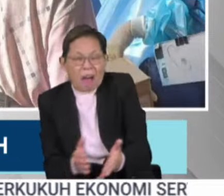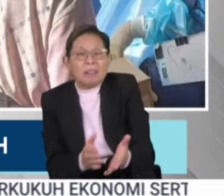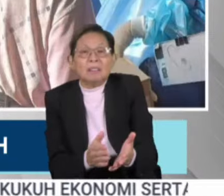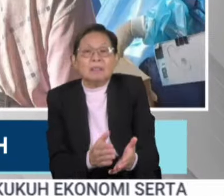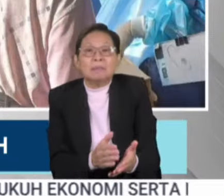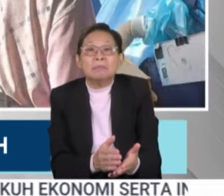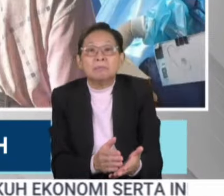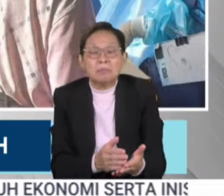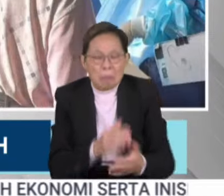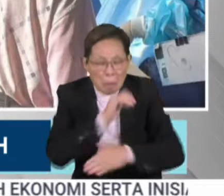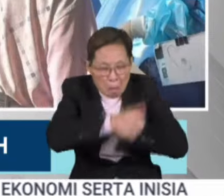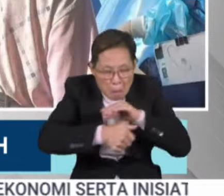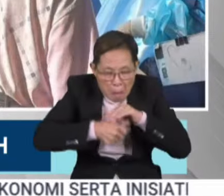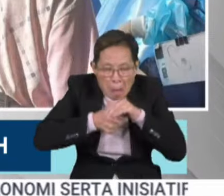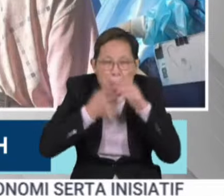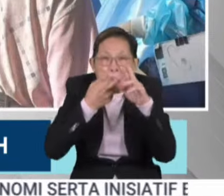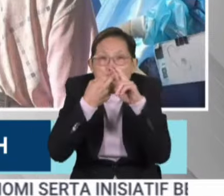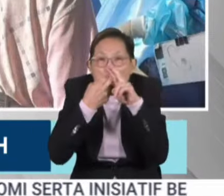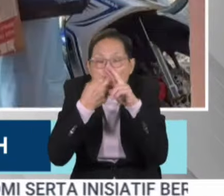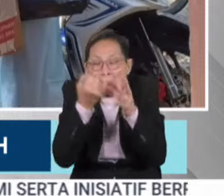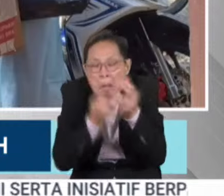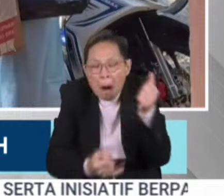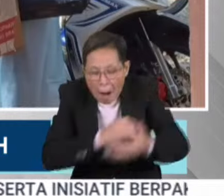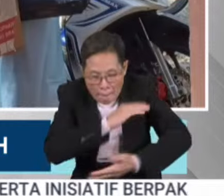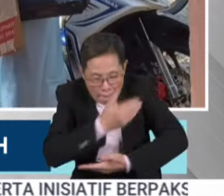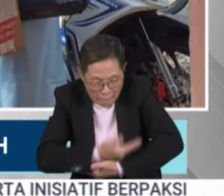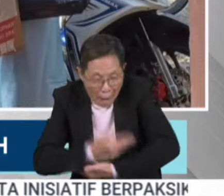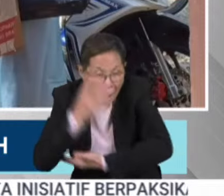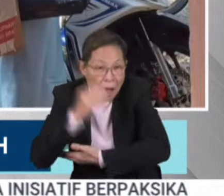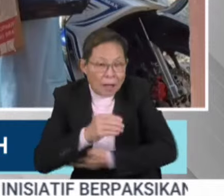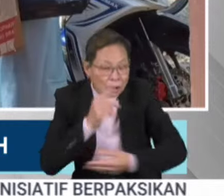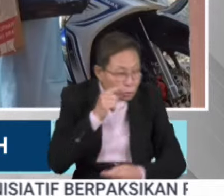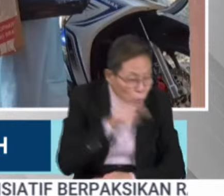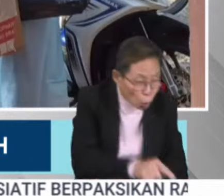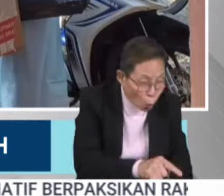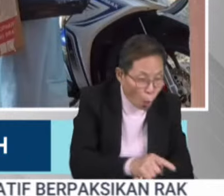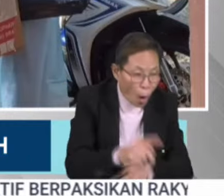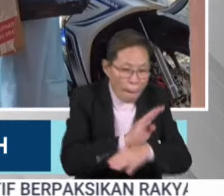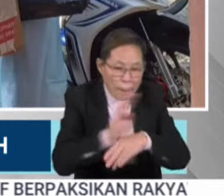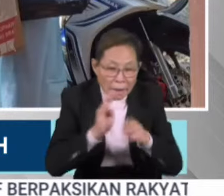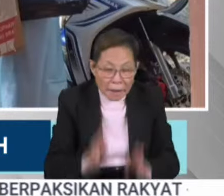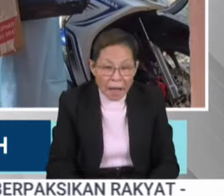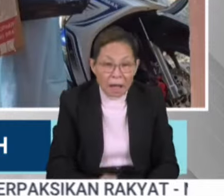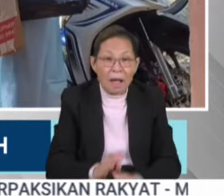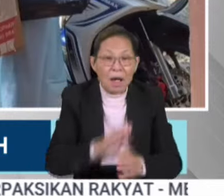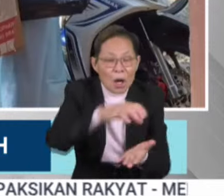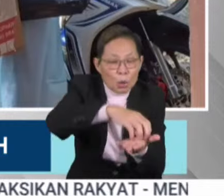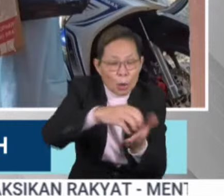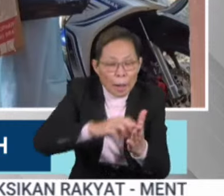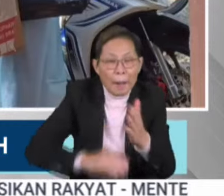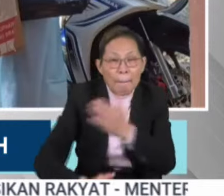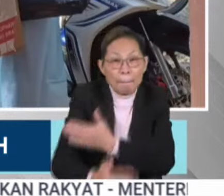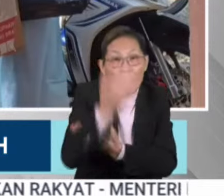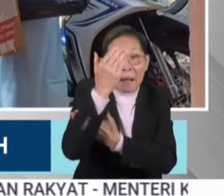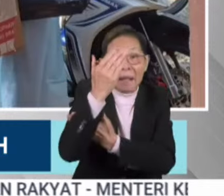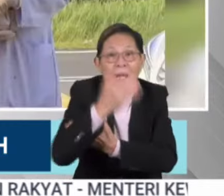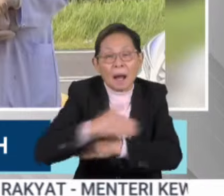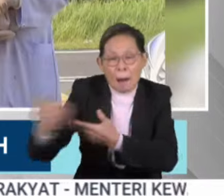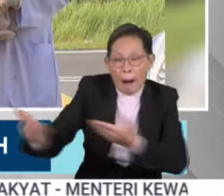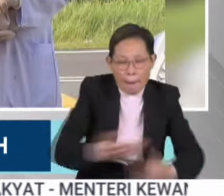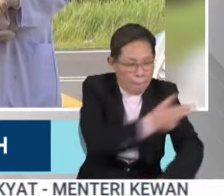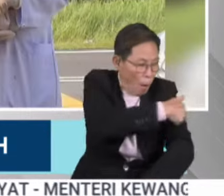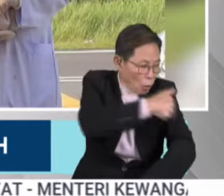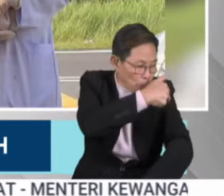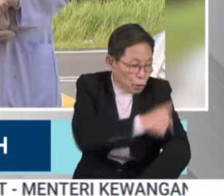dengan niat menyembunyikan kelahiran. Bayi lelaki itu ditemui seorang peniaga kuih pada pukul 6.45 pagi tadi dibawa ke